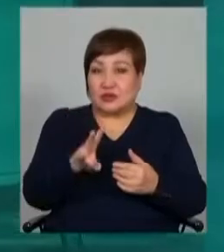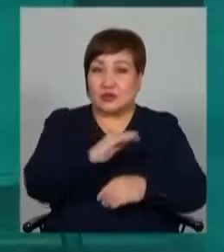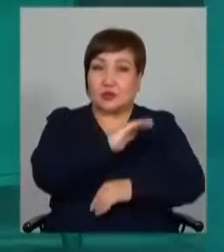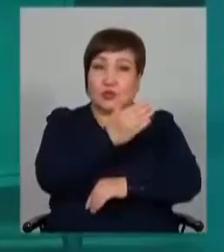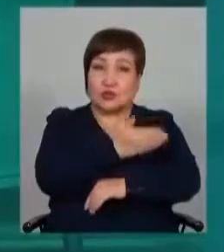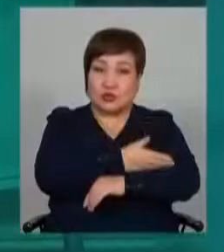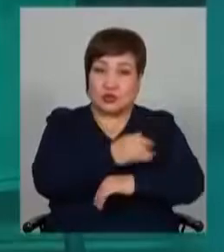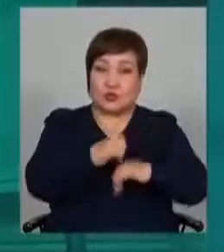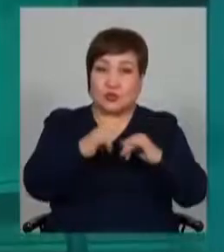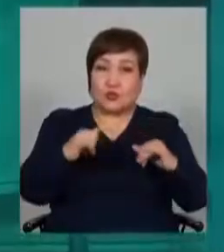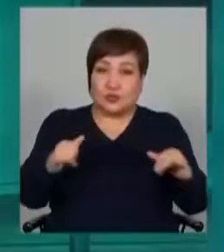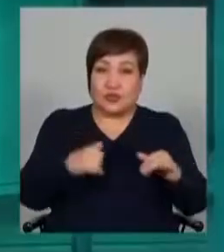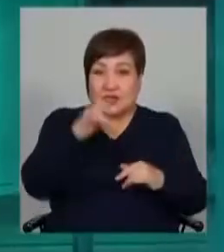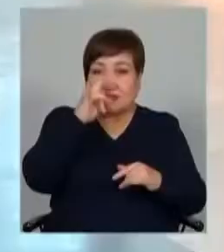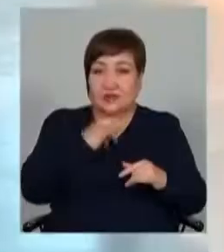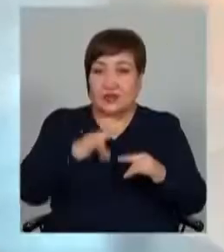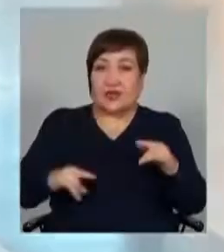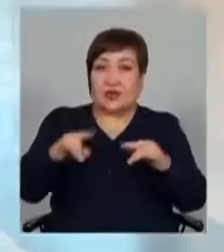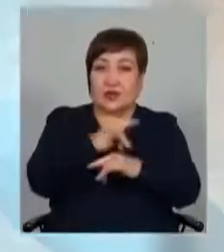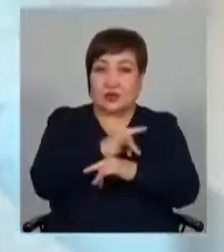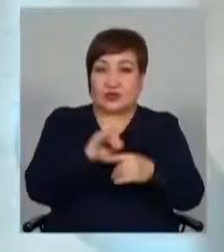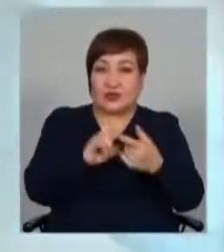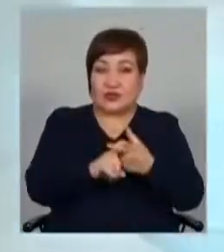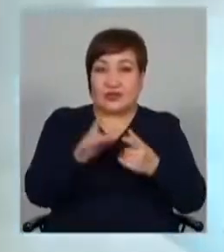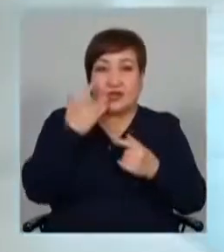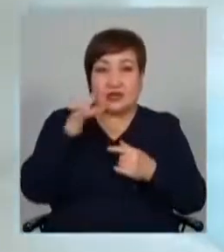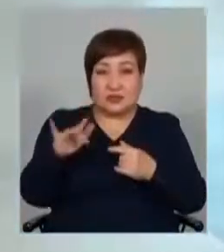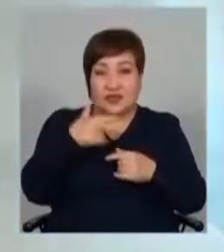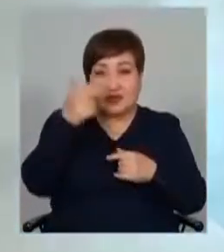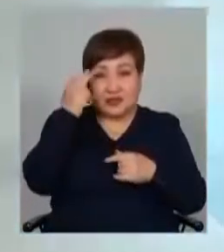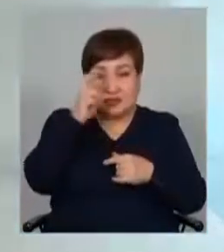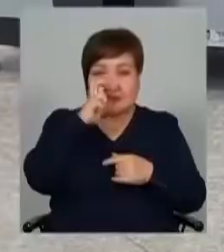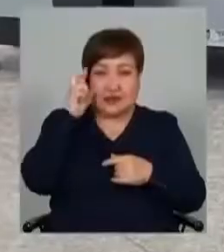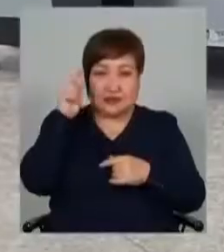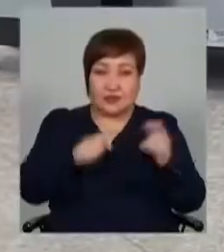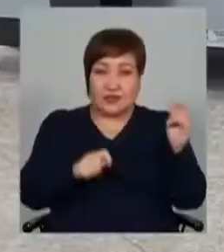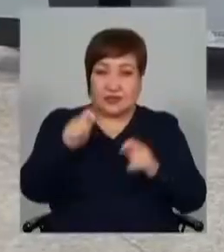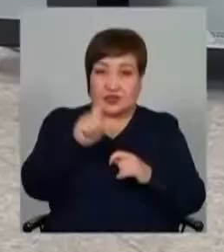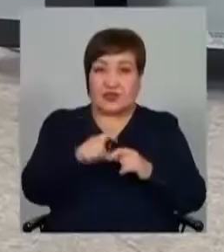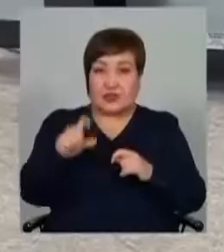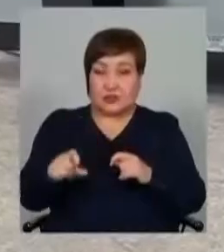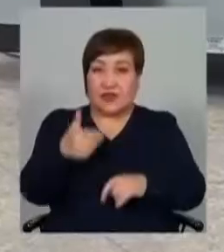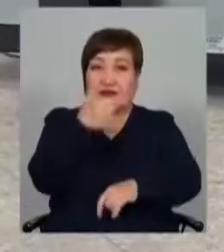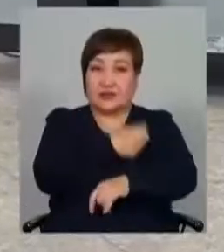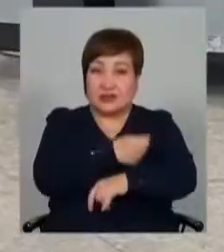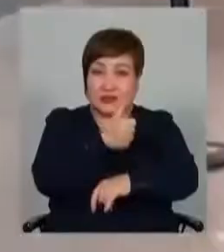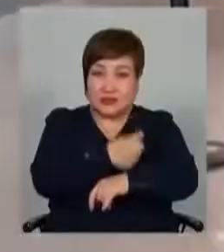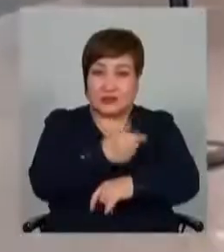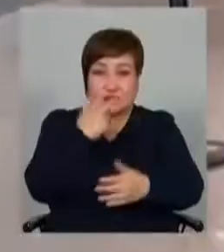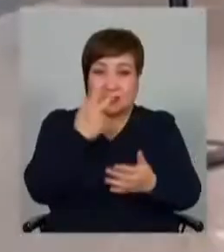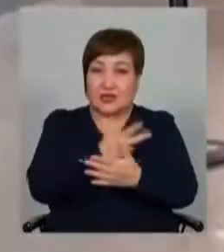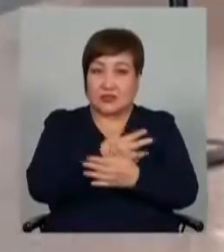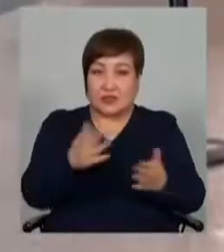Ал Қазақстанға әуе қатынасын жалғайтын АқШ пен Италия елдерінің жолаушылары келген бойда вакцина салдырған салдырмағанына